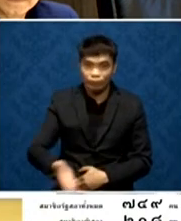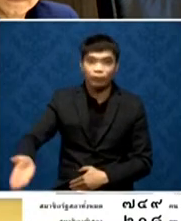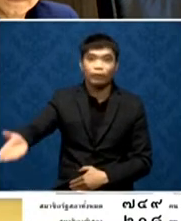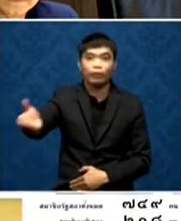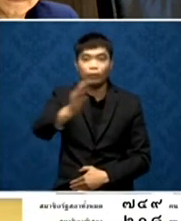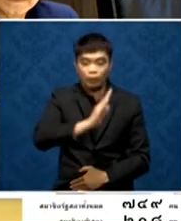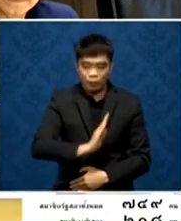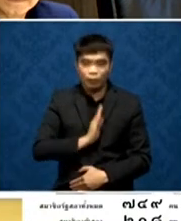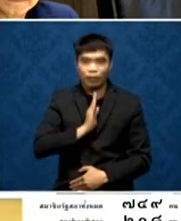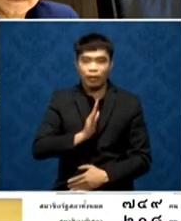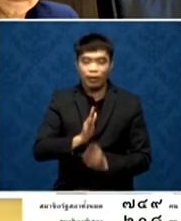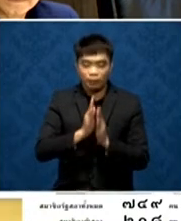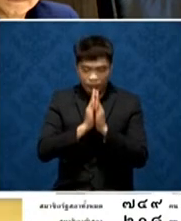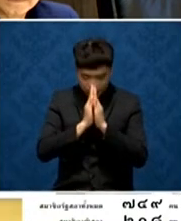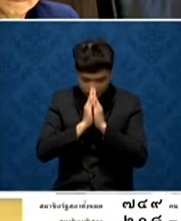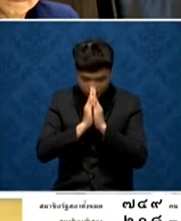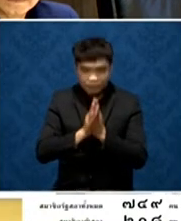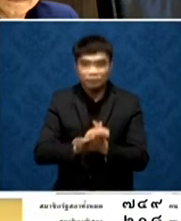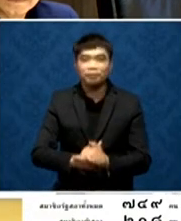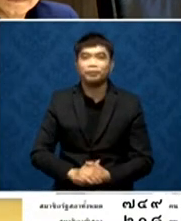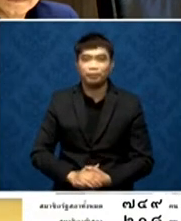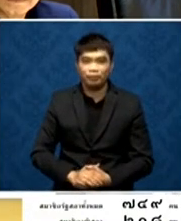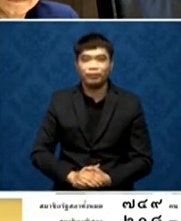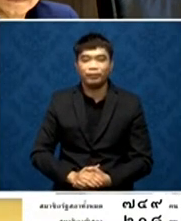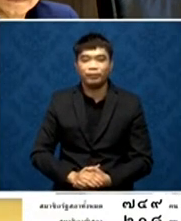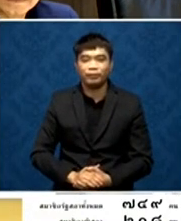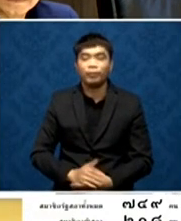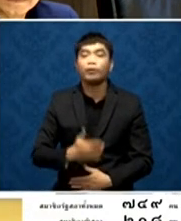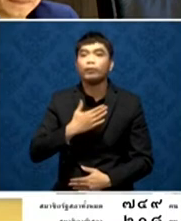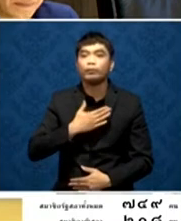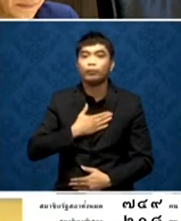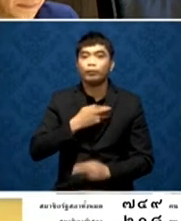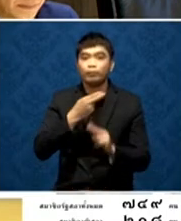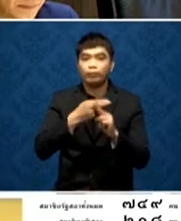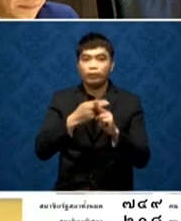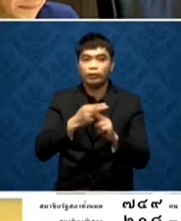ได้ซึมซับบรรยากาศเนี่ยคงจะแตกต่างจากเรา3คนแล้วก็ประชาชนที่ดูอยู่ทางบ้